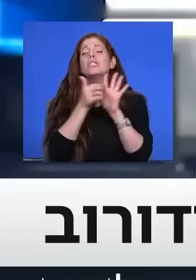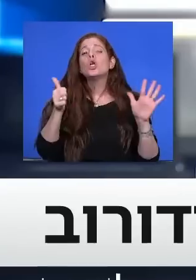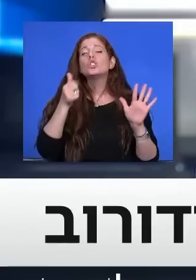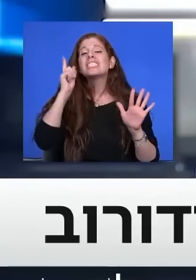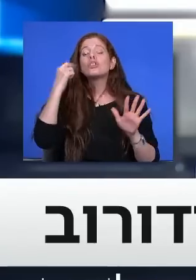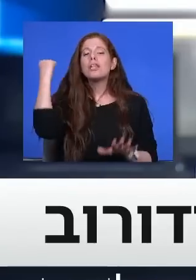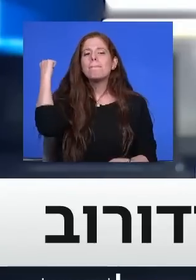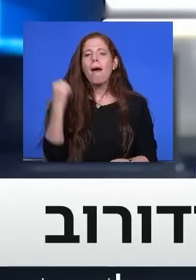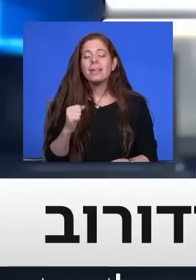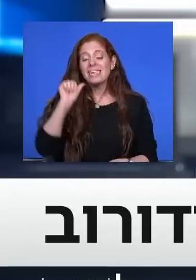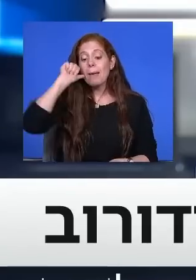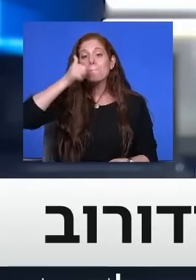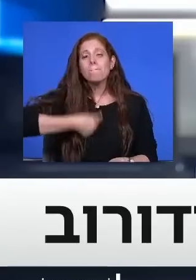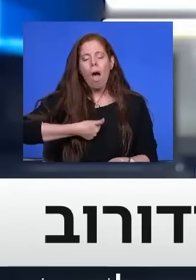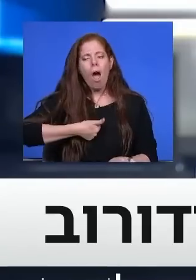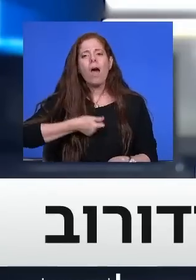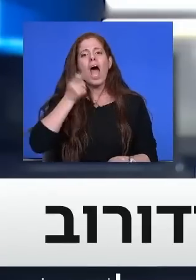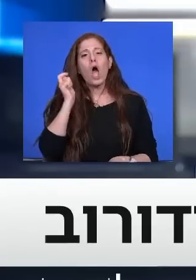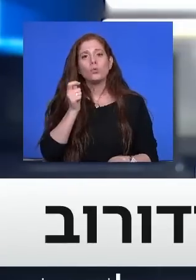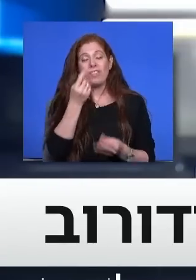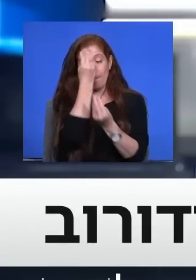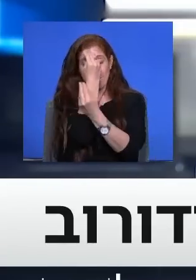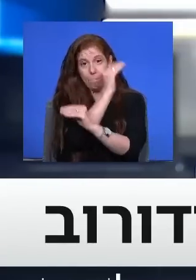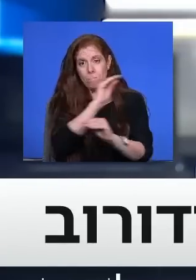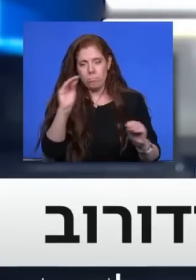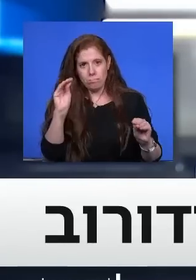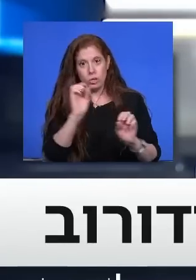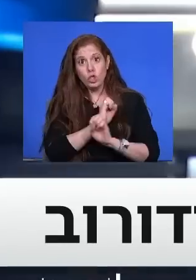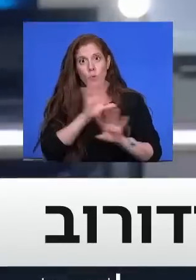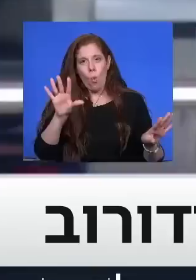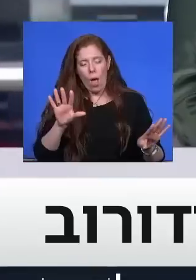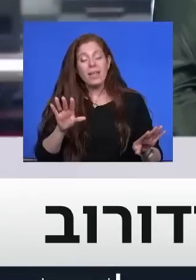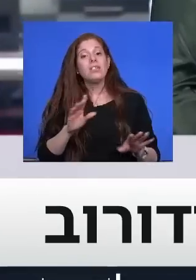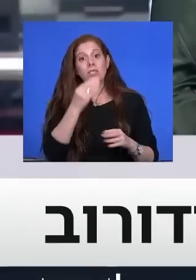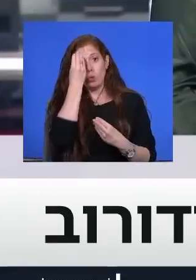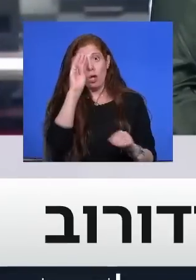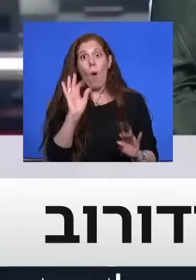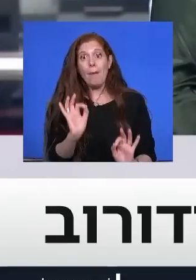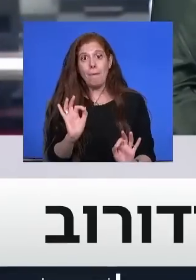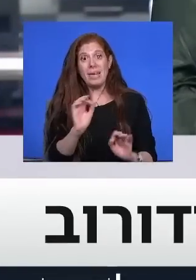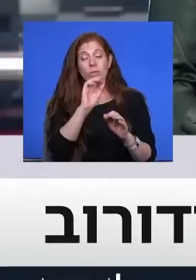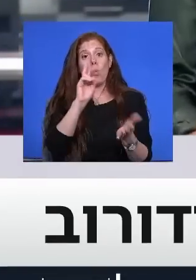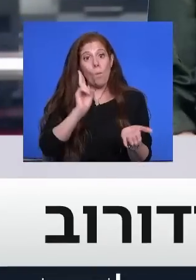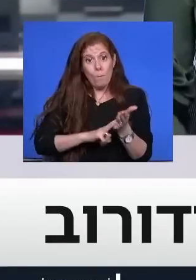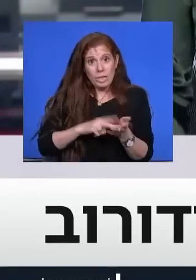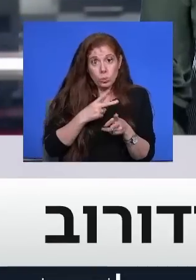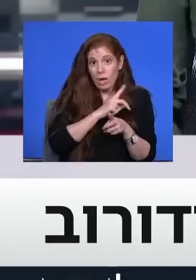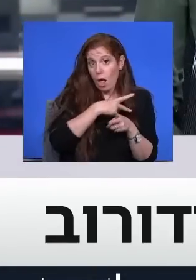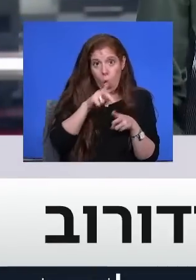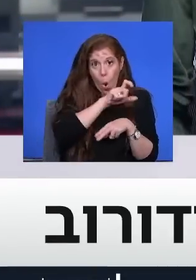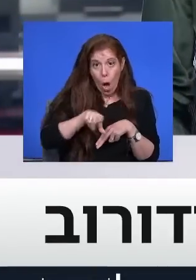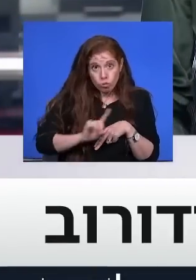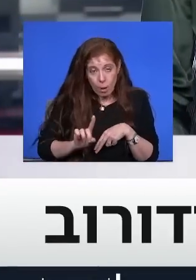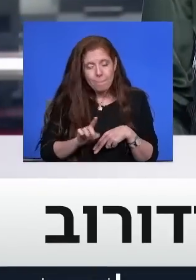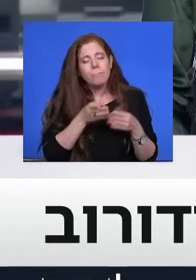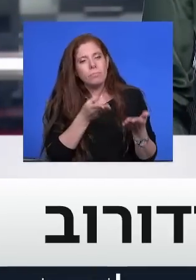מחר יכריזו השופטים בשידור חי האם רומן זדורוב יזוכה. ובערב הדרמטי הזה, חן ביאר כתבנו, אתה נמצא